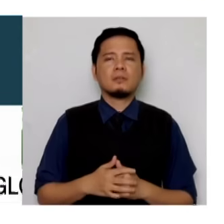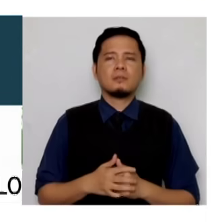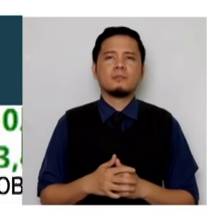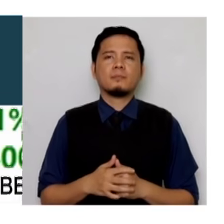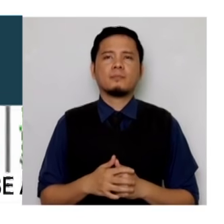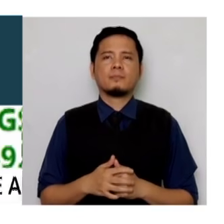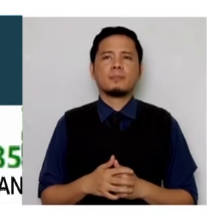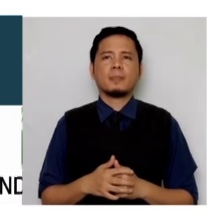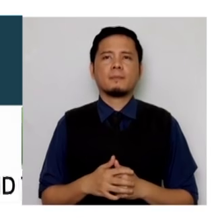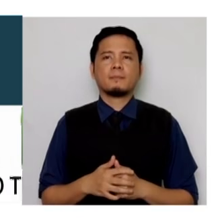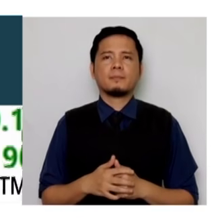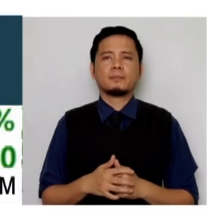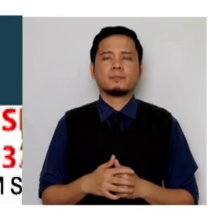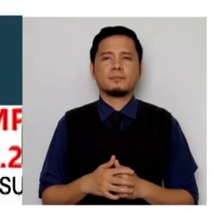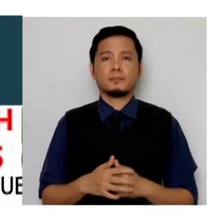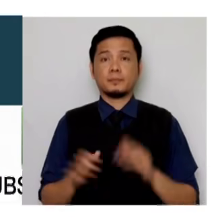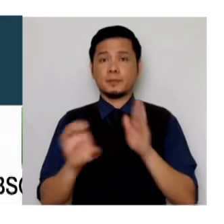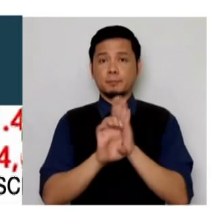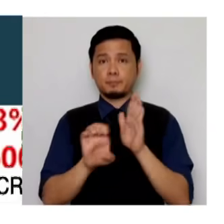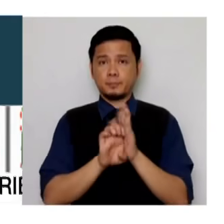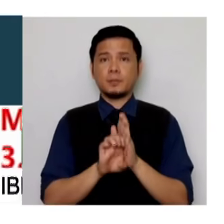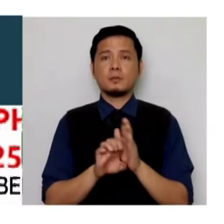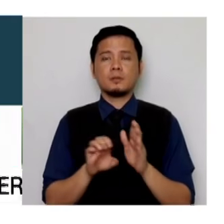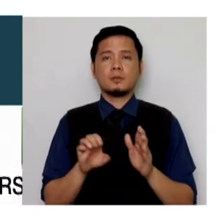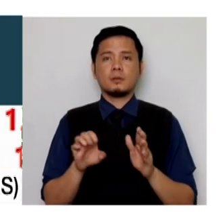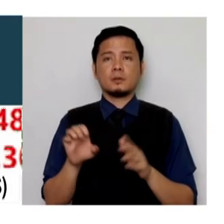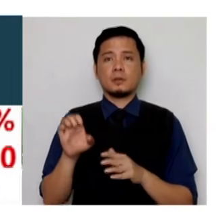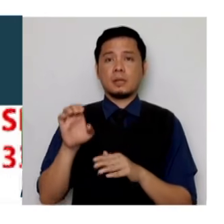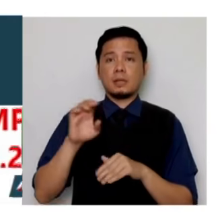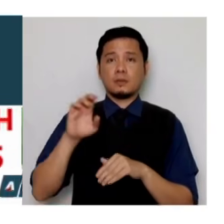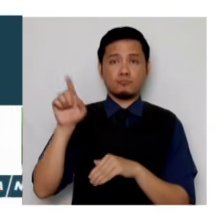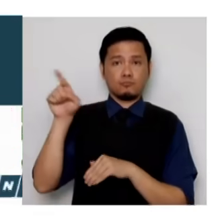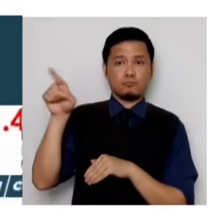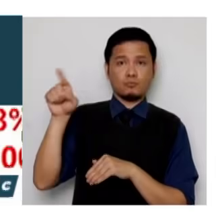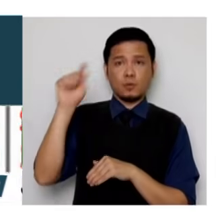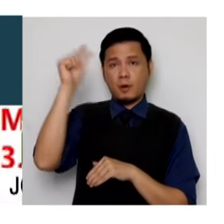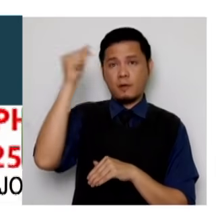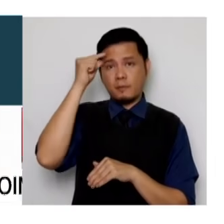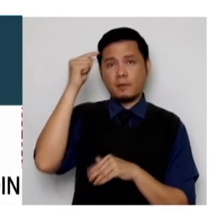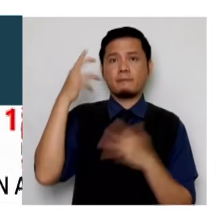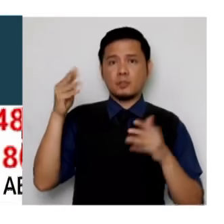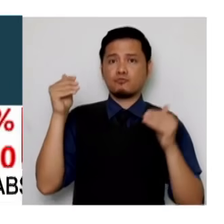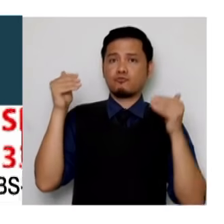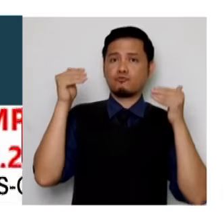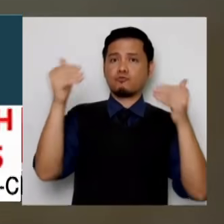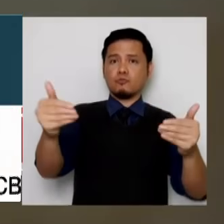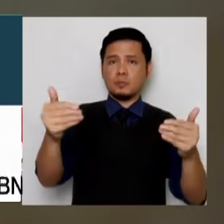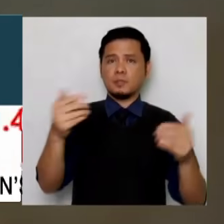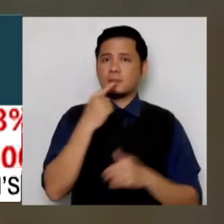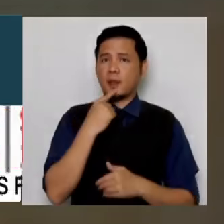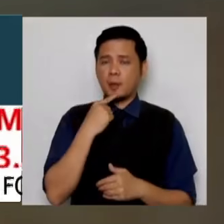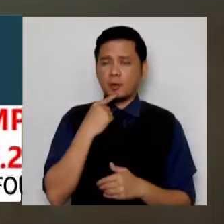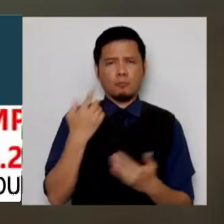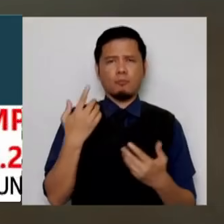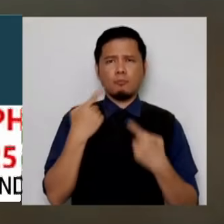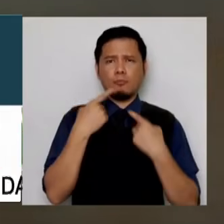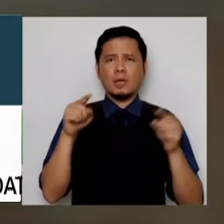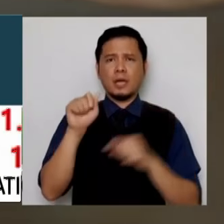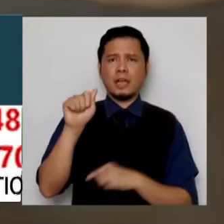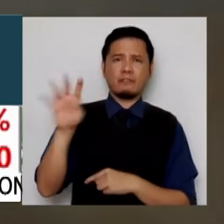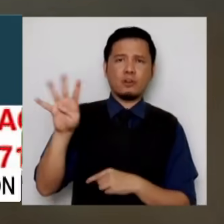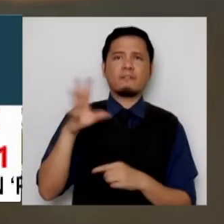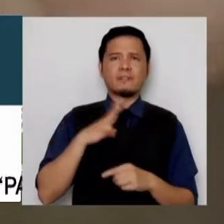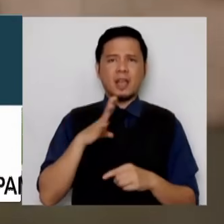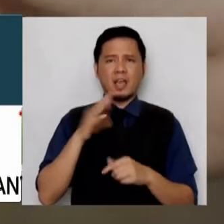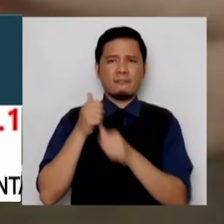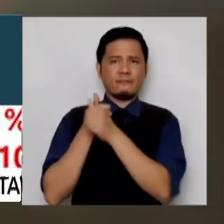Once we are given the go signal by the national government na pwede na yung A4, yung mga essential workers, we will follow, we will